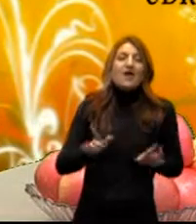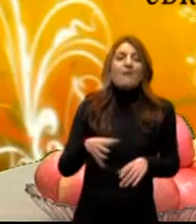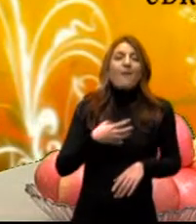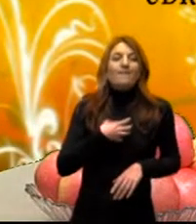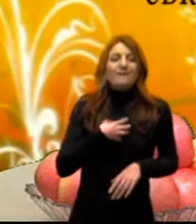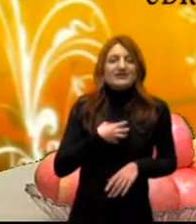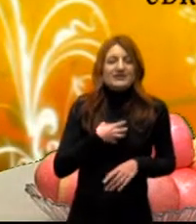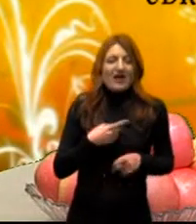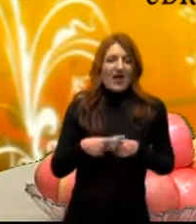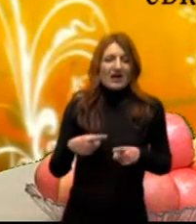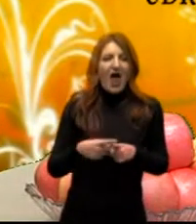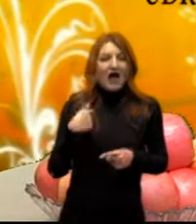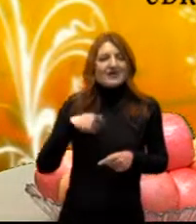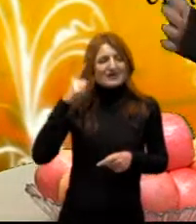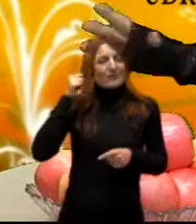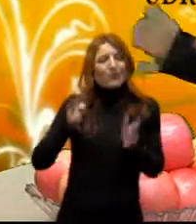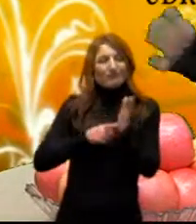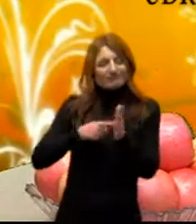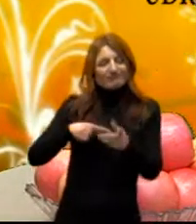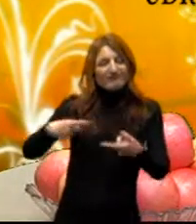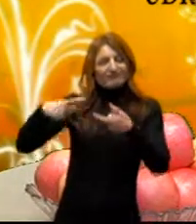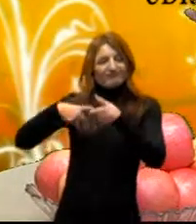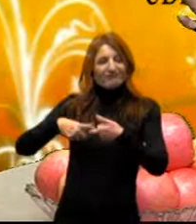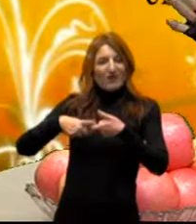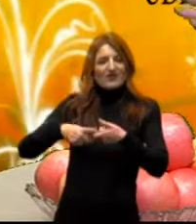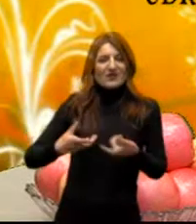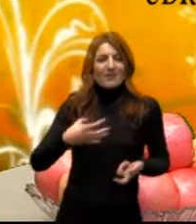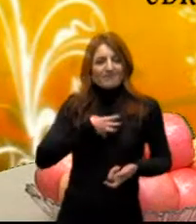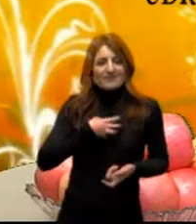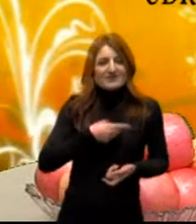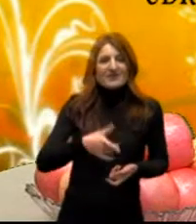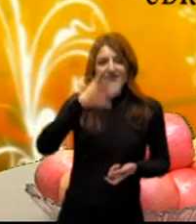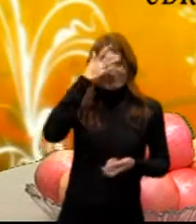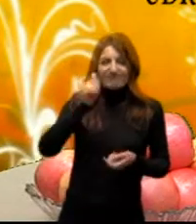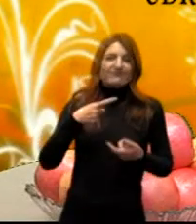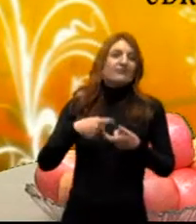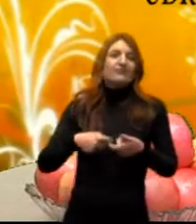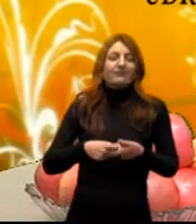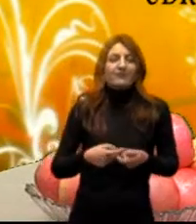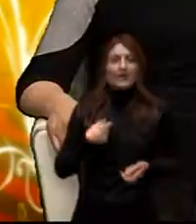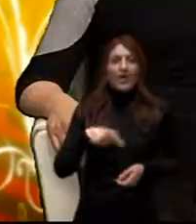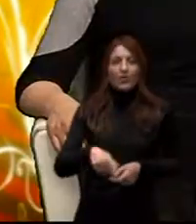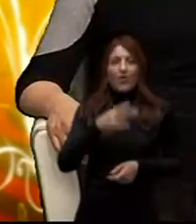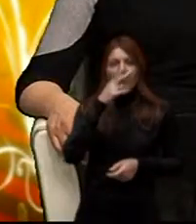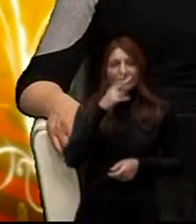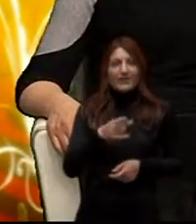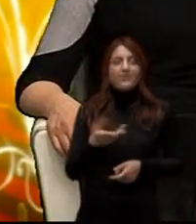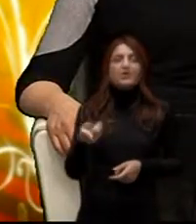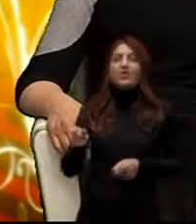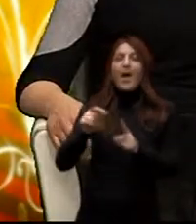ali je česta. Ja to znam da je česta. Česta, ja tu vidim poveznicu, jel, zašto smo mi tu i psihologi